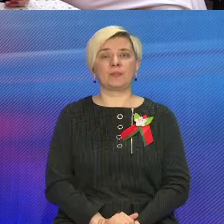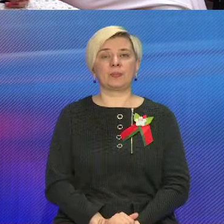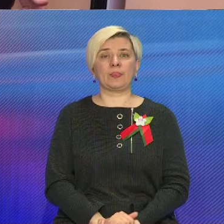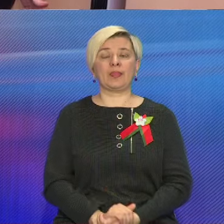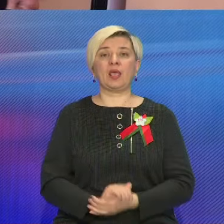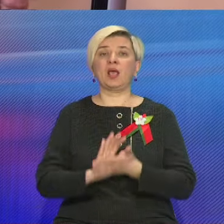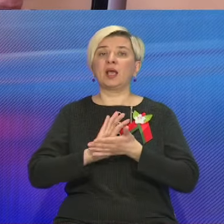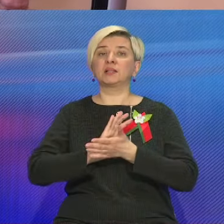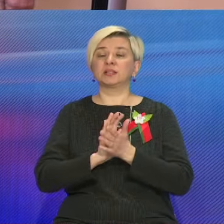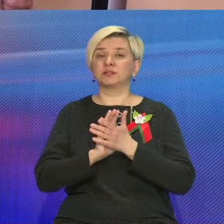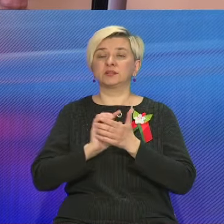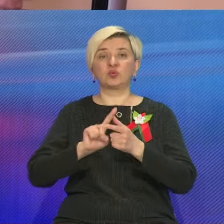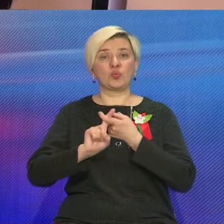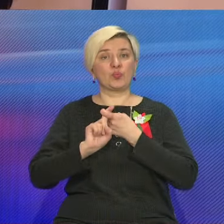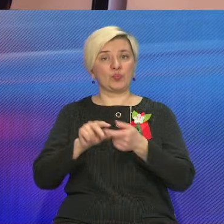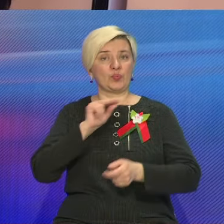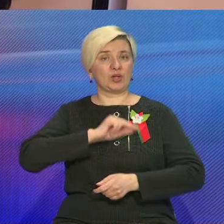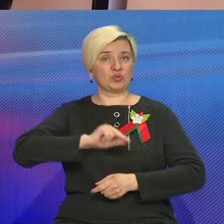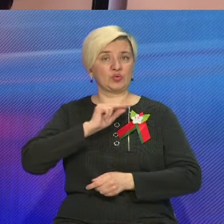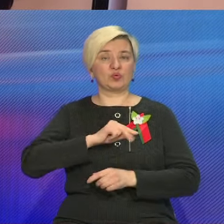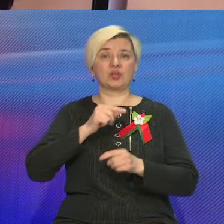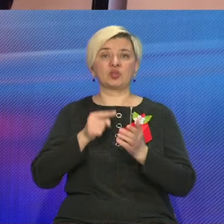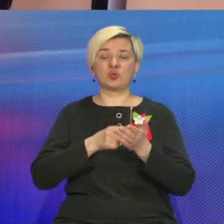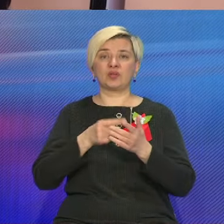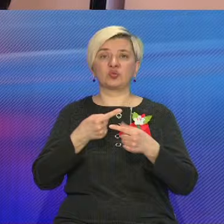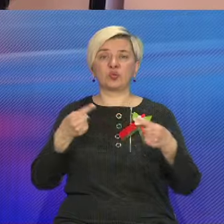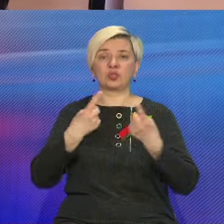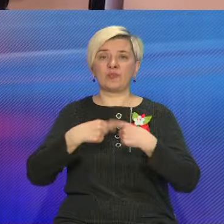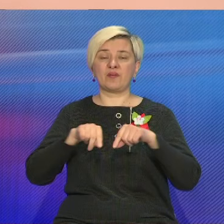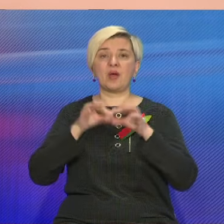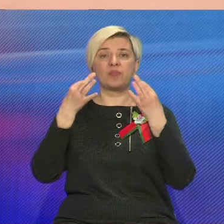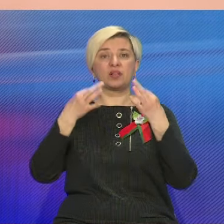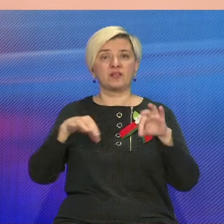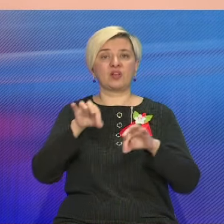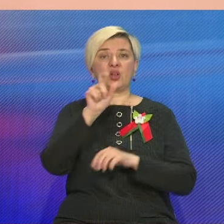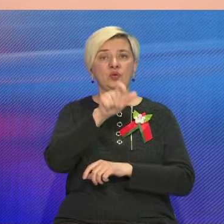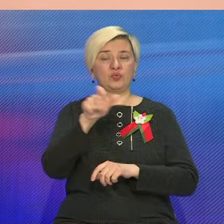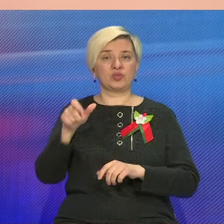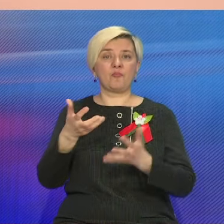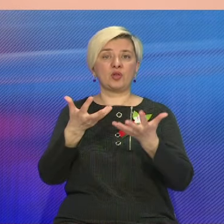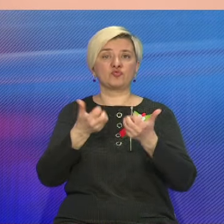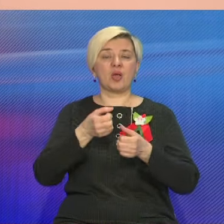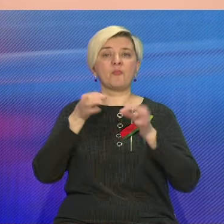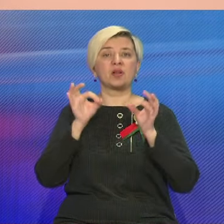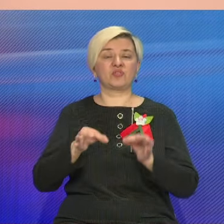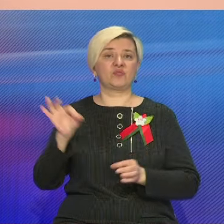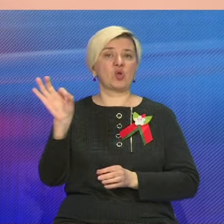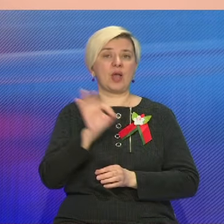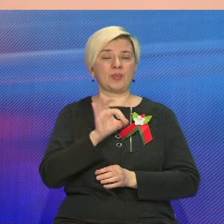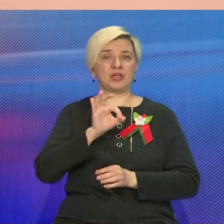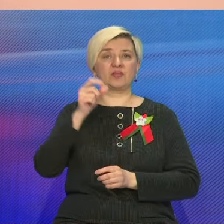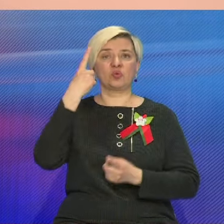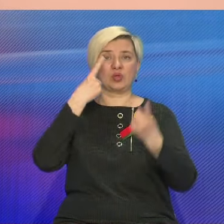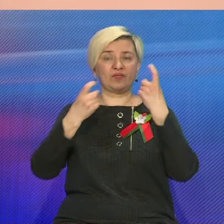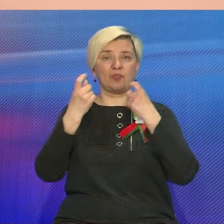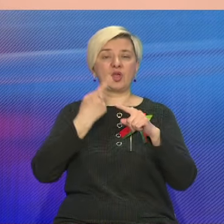Тесное сотрудничество журналистов с разными ведомствами позволяет глядачам и слухачам отримливать правдивую и оперативную информацию. И